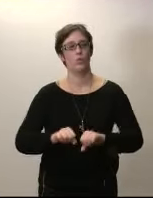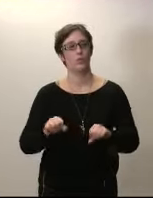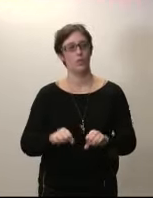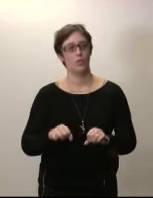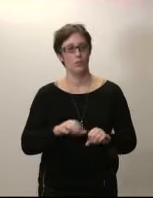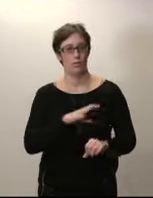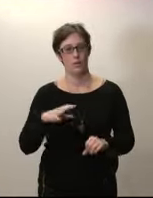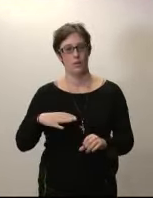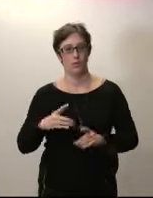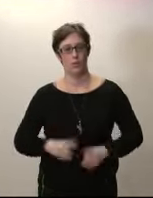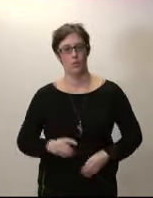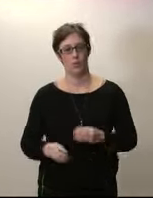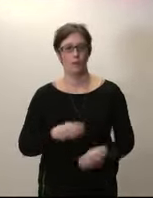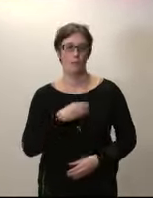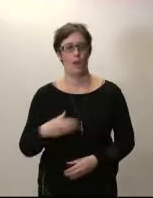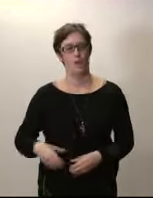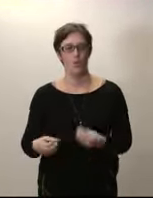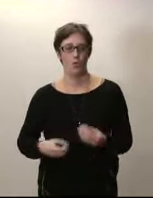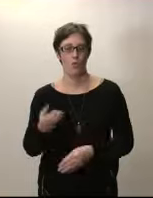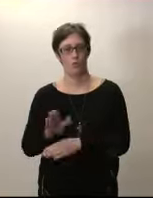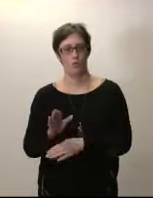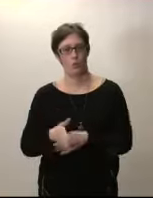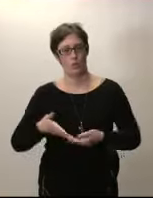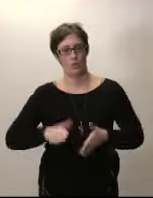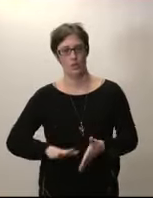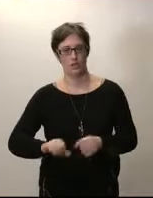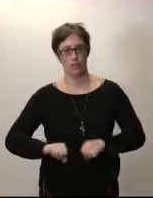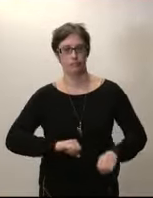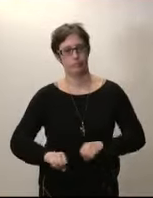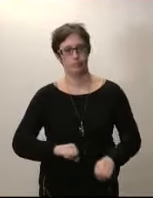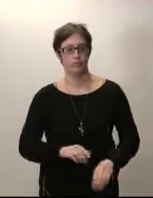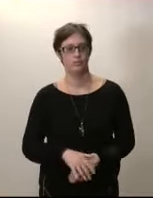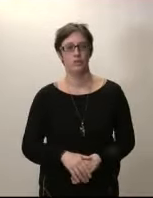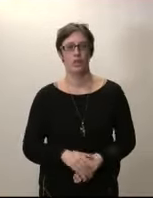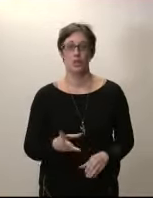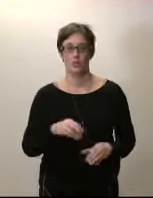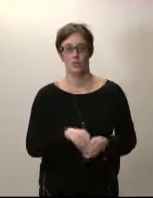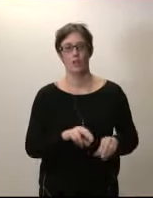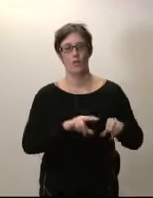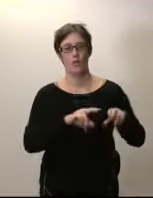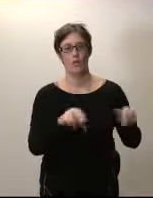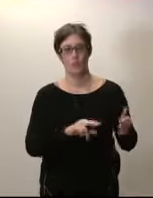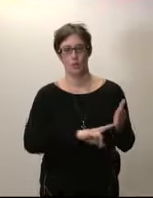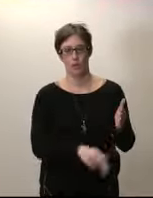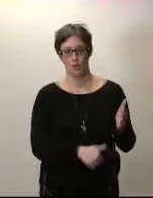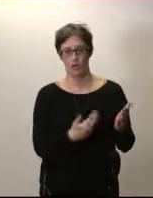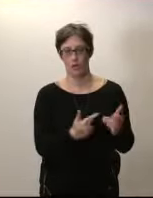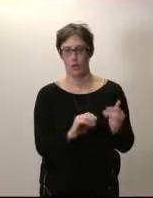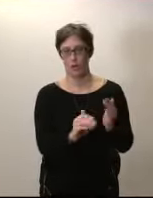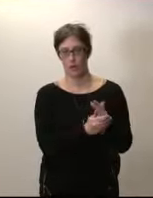mesures nécessaires à la mise en œuvre de cette délibération, dont notamment la signature de la convention figurant en annexe.